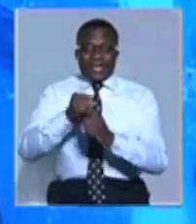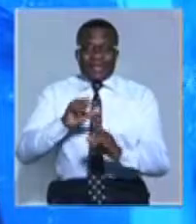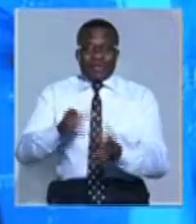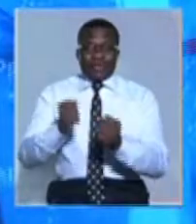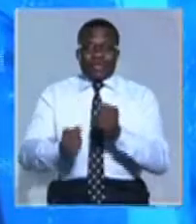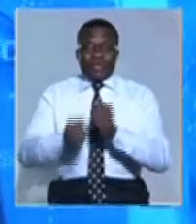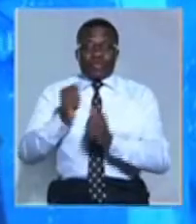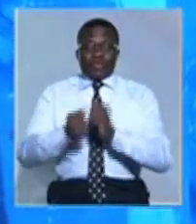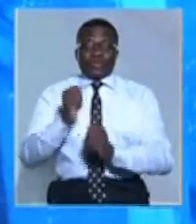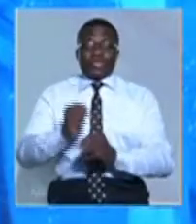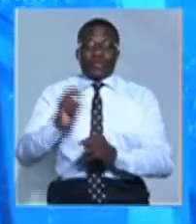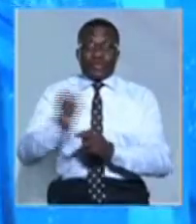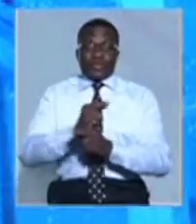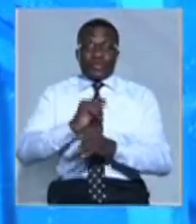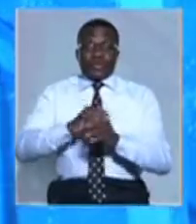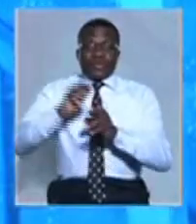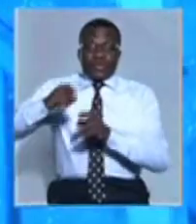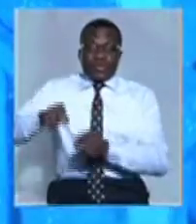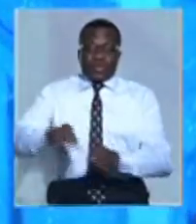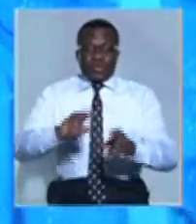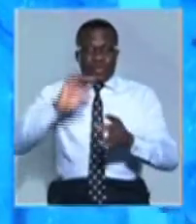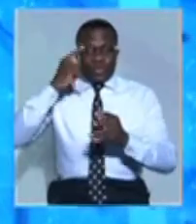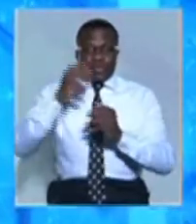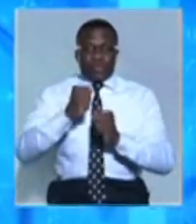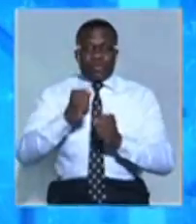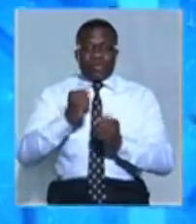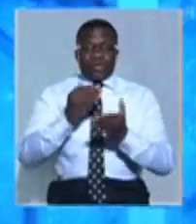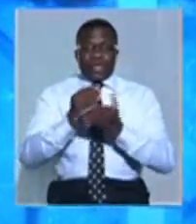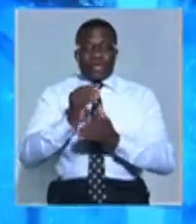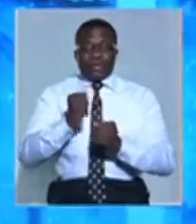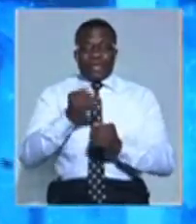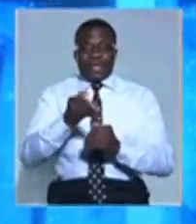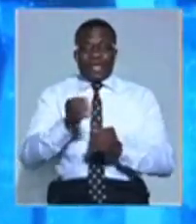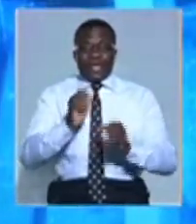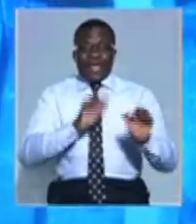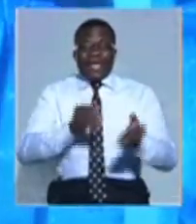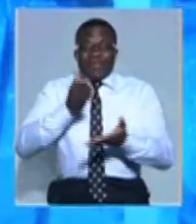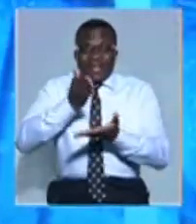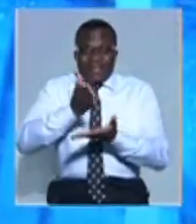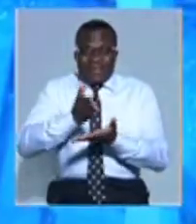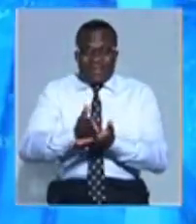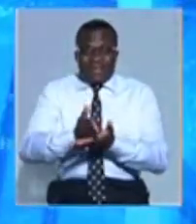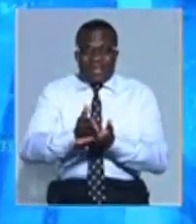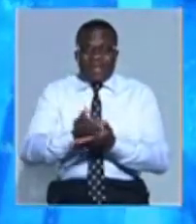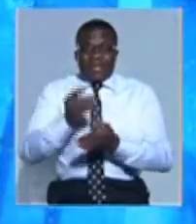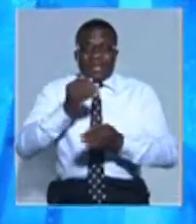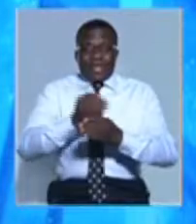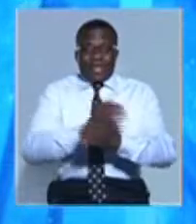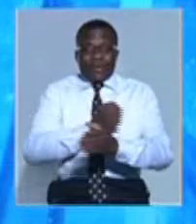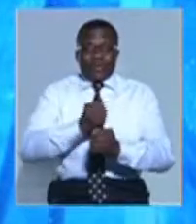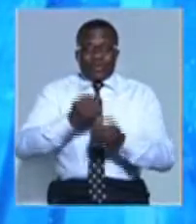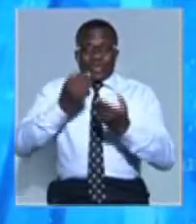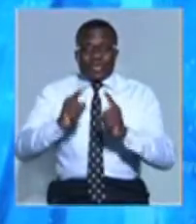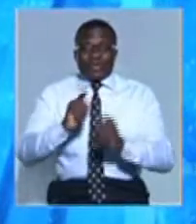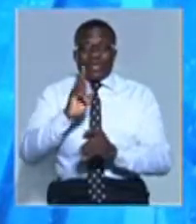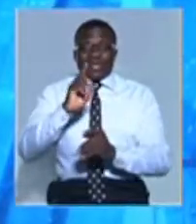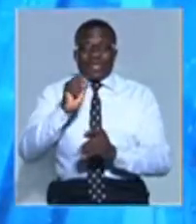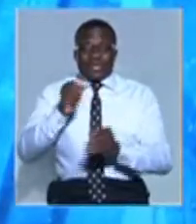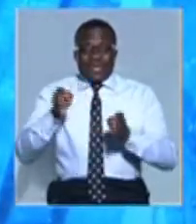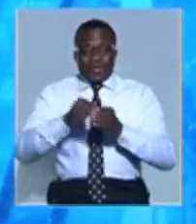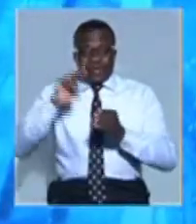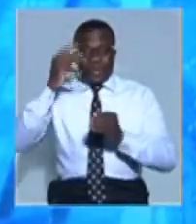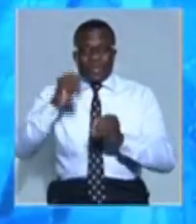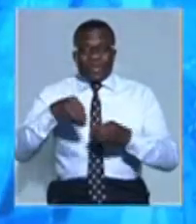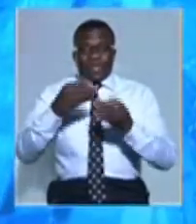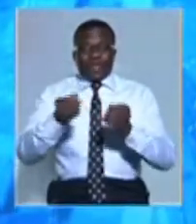de plus en plus récurrents sur nos routes, le gouvernement est bien décidé à y mettre fin. Tirant leçon du drame de Dassa, le Conseil des ministres